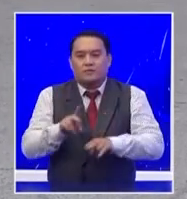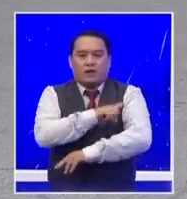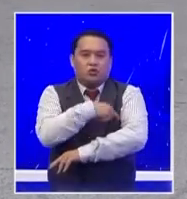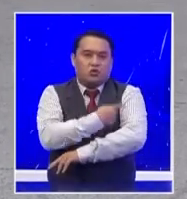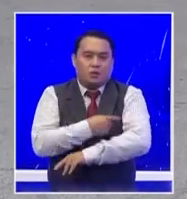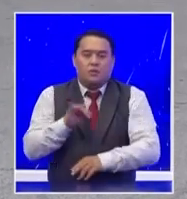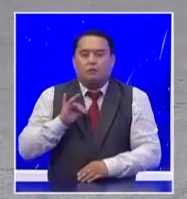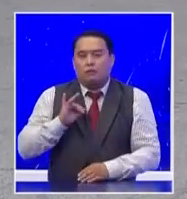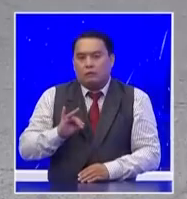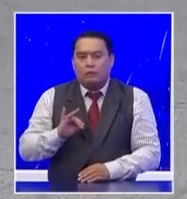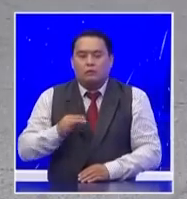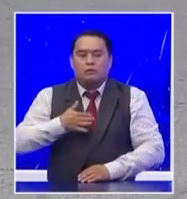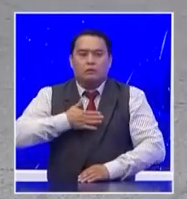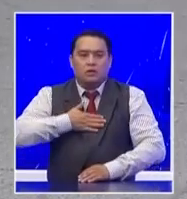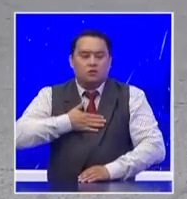врачами,